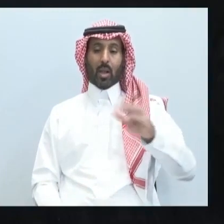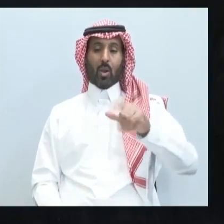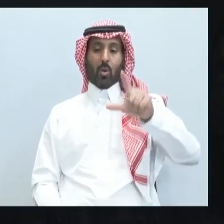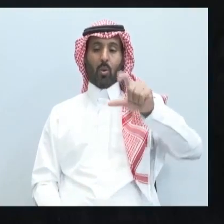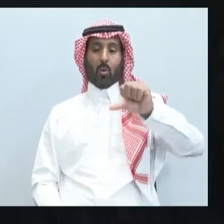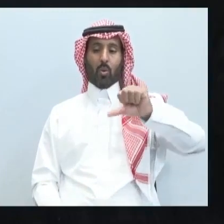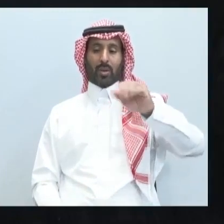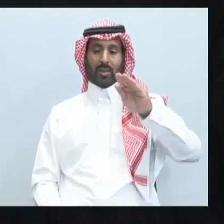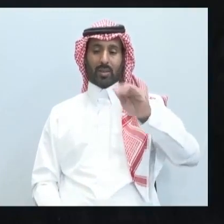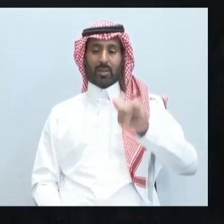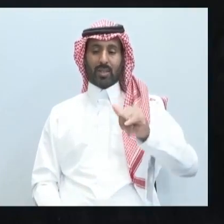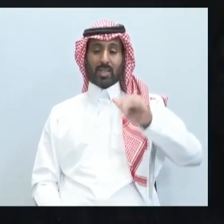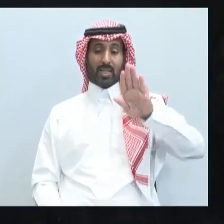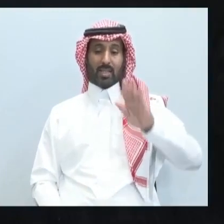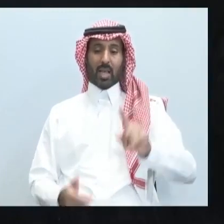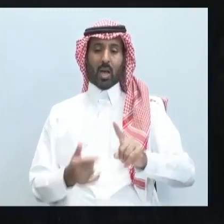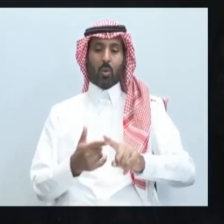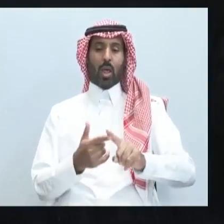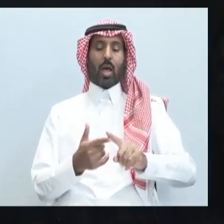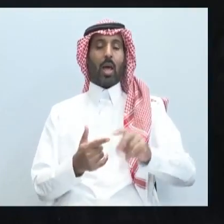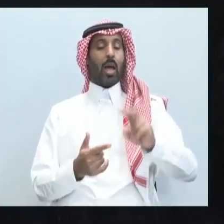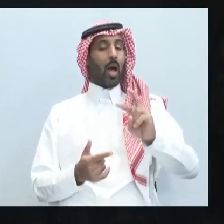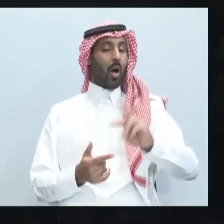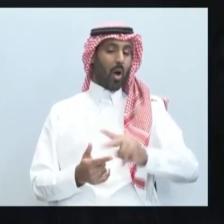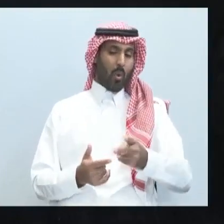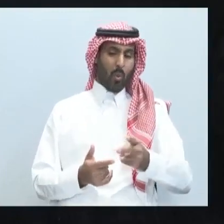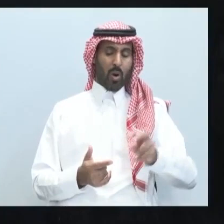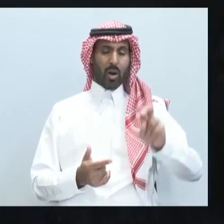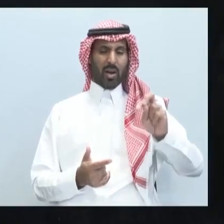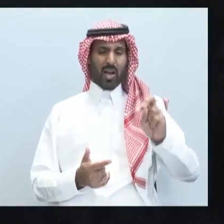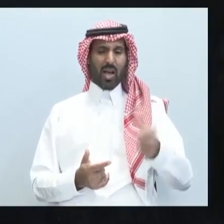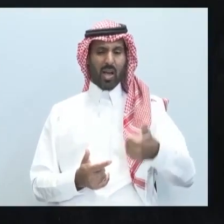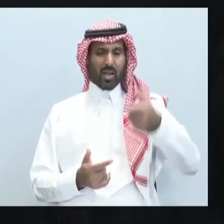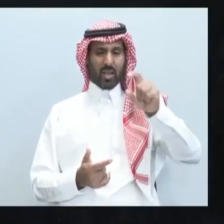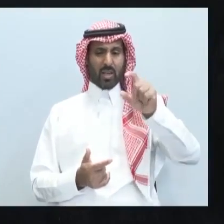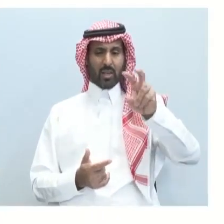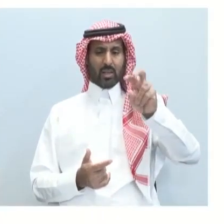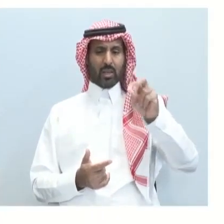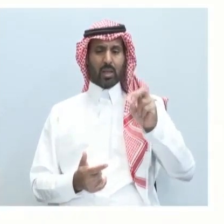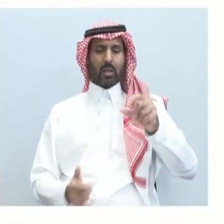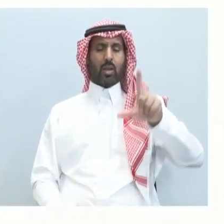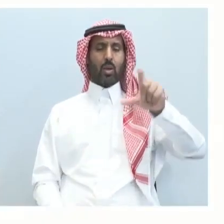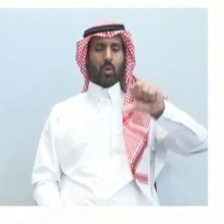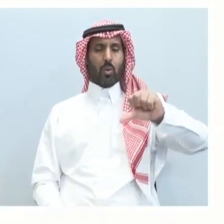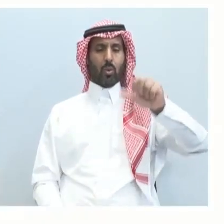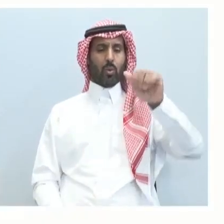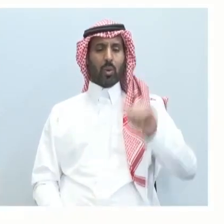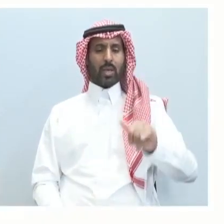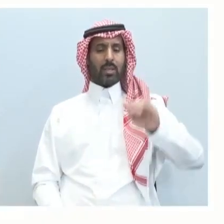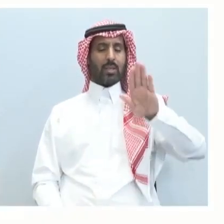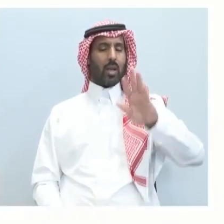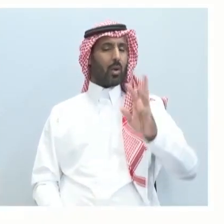الذره المركزيه اللي هو الفسفور والفسفور يوجد وين في المجموعه رقم 15 اذا نكملوا الالكترونات التكافؤ له المجموعه 15